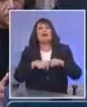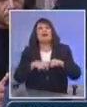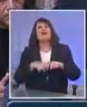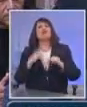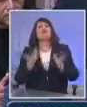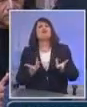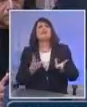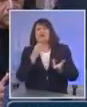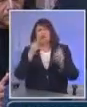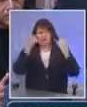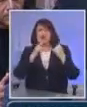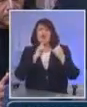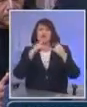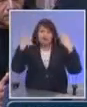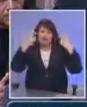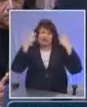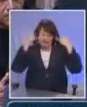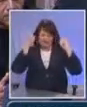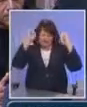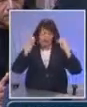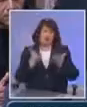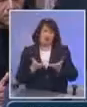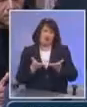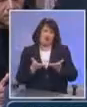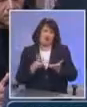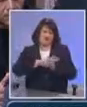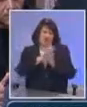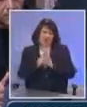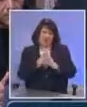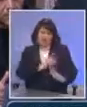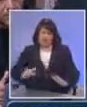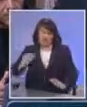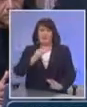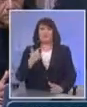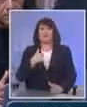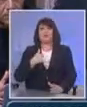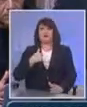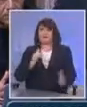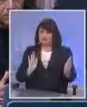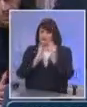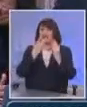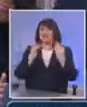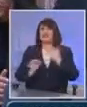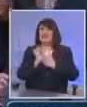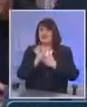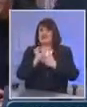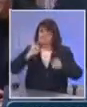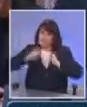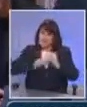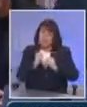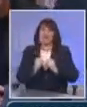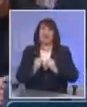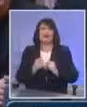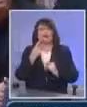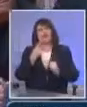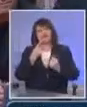καταναλωτική αγέννη, ένα πολτό. Απέναντι σε όλους αυτούς η Χρυσή Αυγή αντιστέκεται. Και σας διαβάζω ένα χαρακτηριστικό